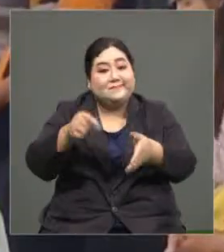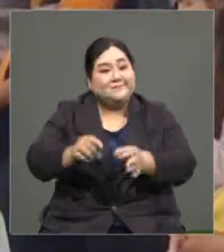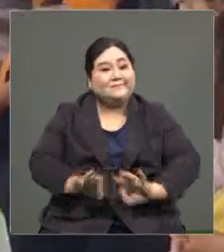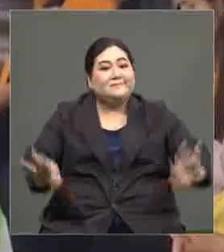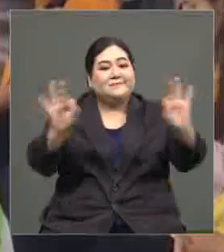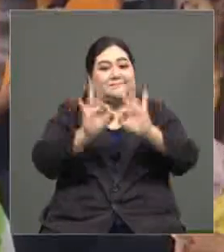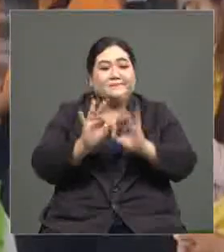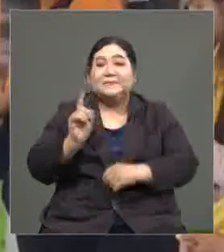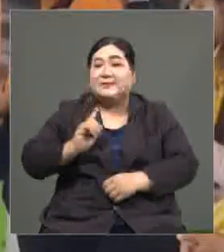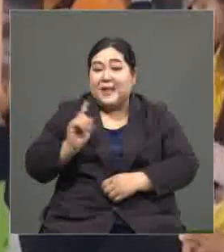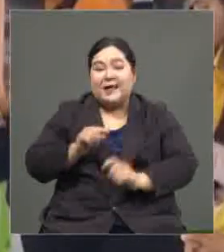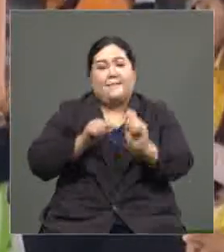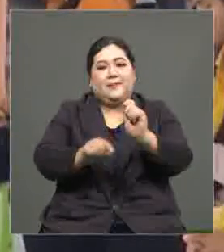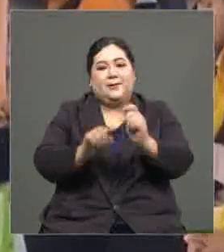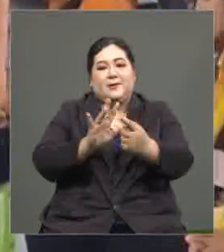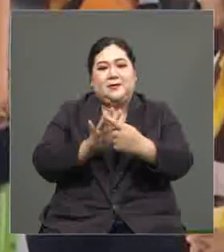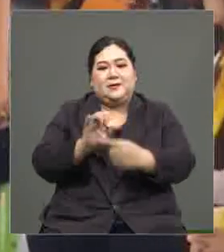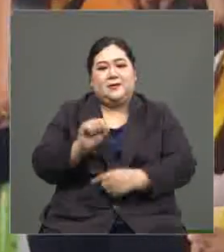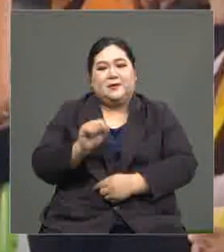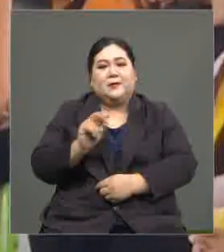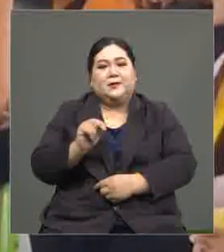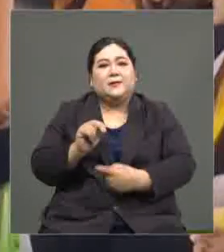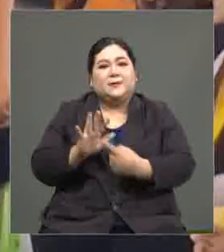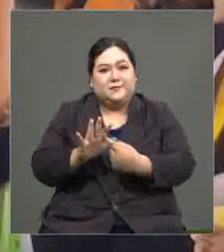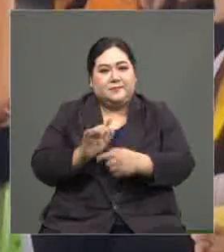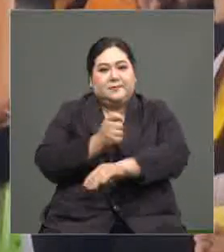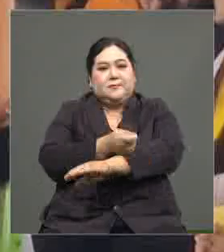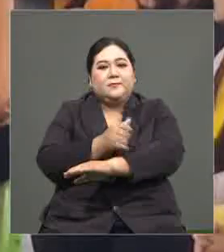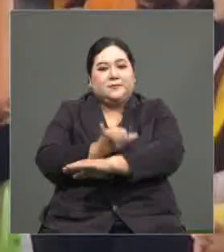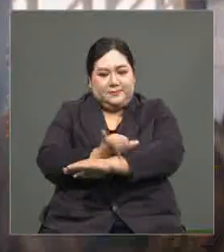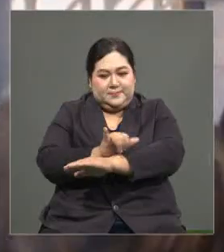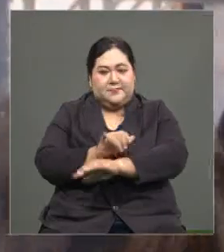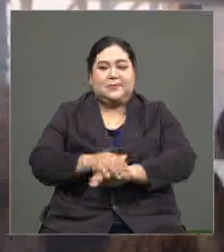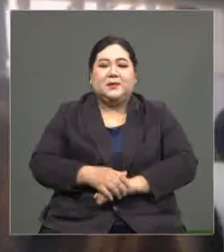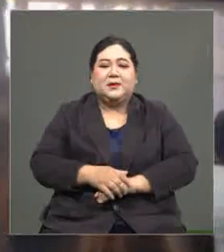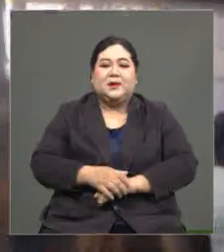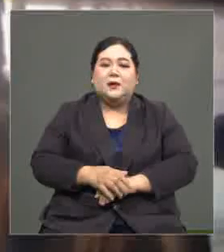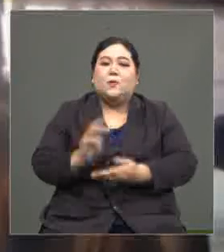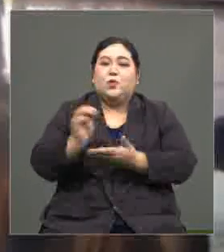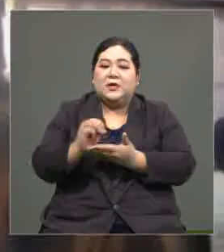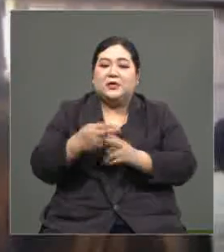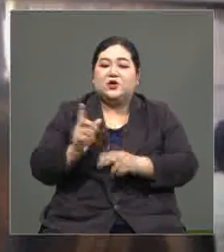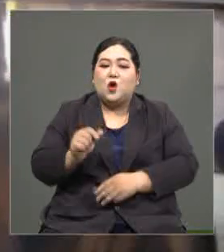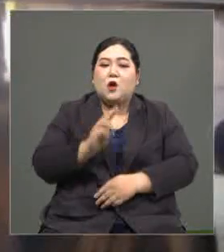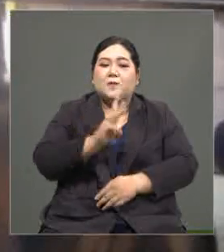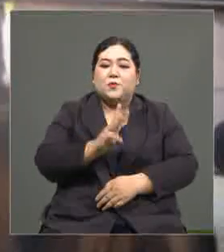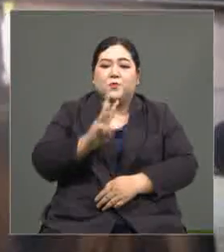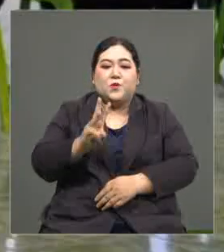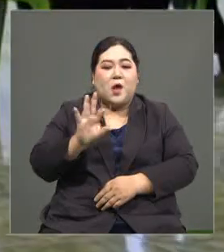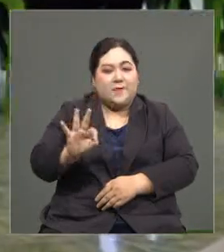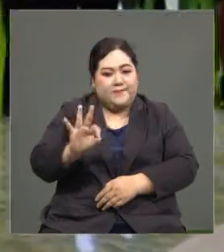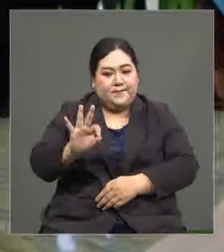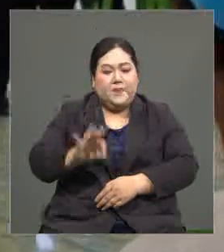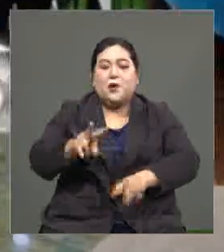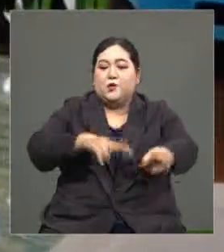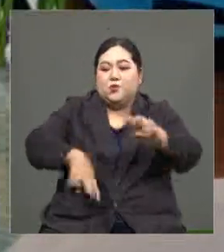มจีนนี่อยู่ที่อำเภอเสนาจังหวัดพระนครศรีอยุธยานะคะมูลนิธิ WWF โดยฝ่ายงานอนุรักษ์ทรัพยากรน้ำจื